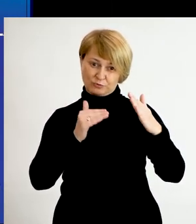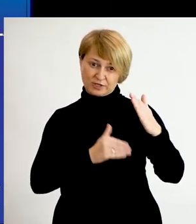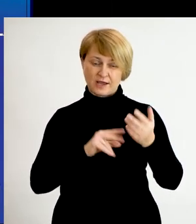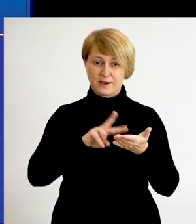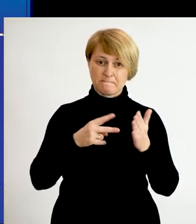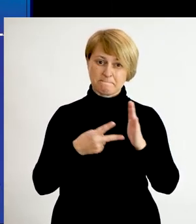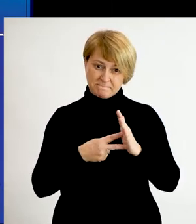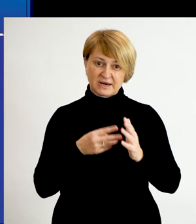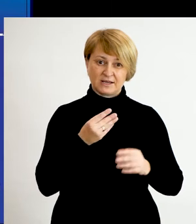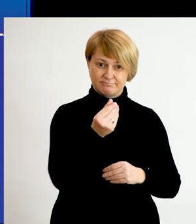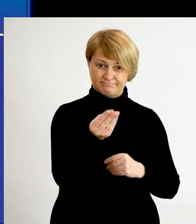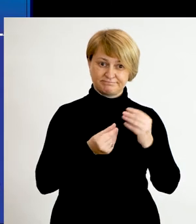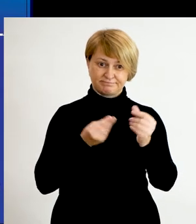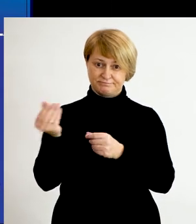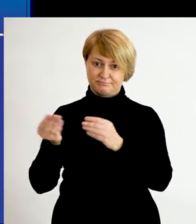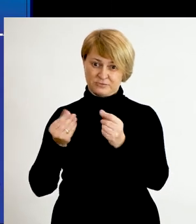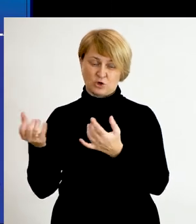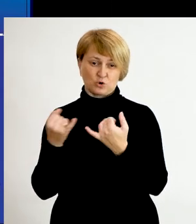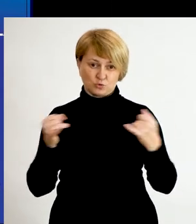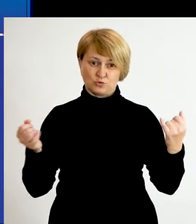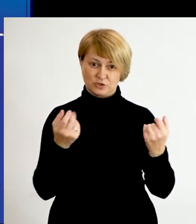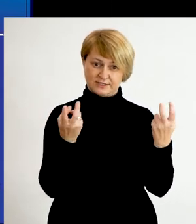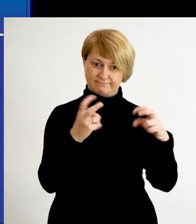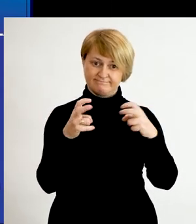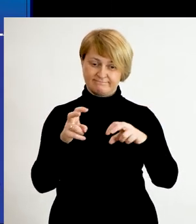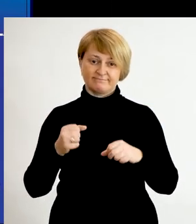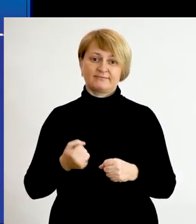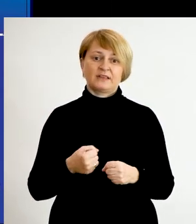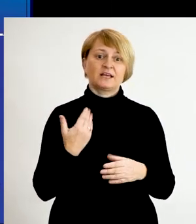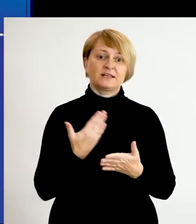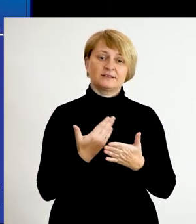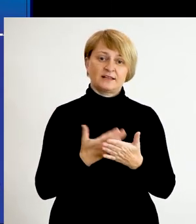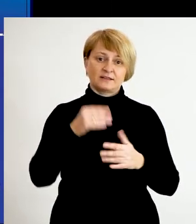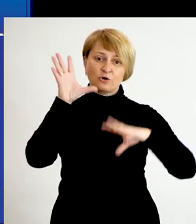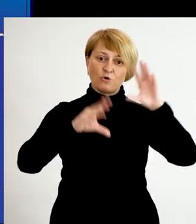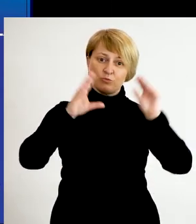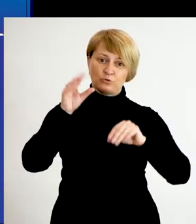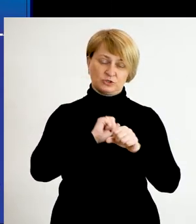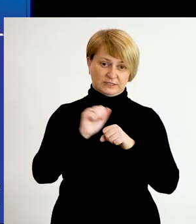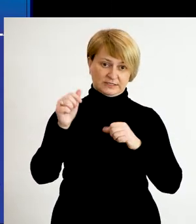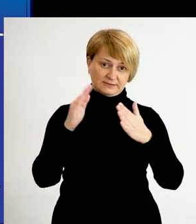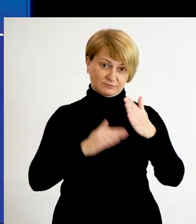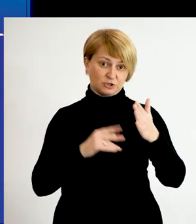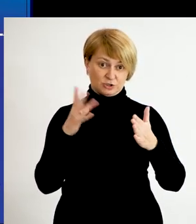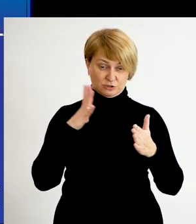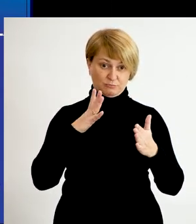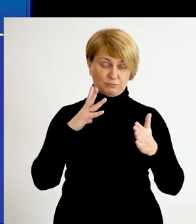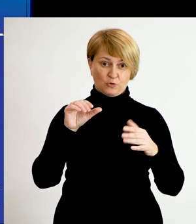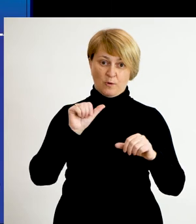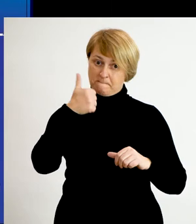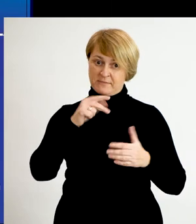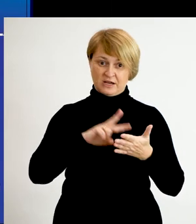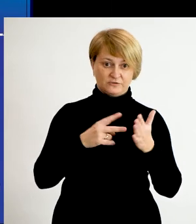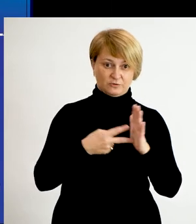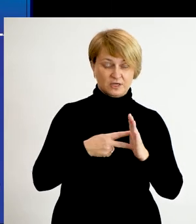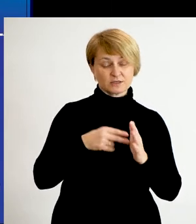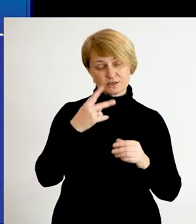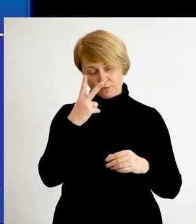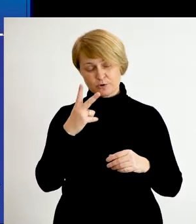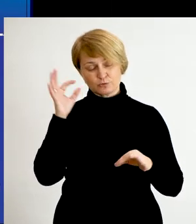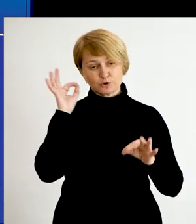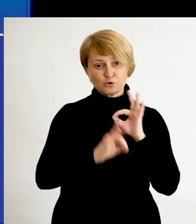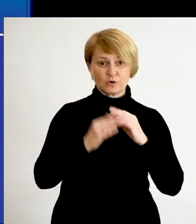tych inwestycyjnych, stąd ta kwota jest mniejsza niż planowana. Zobaczymy to pod koniec roku oczywiście, jak to się